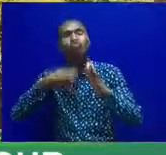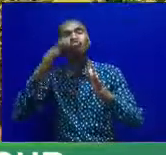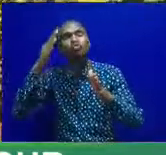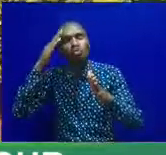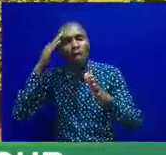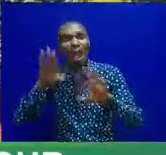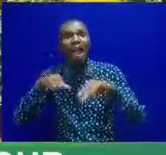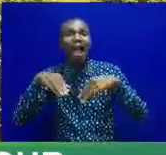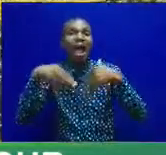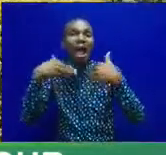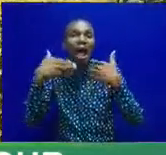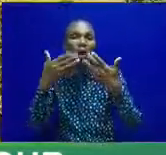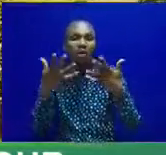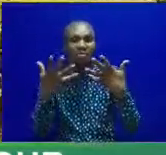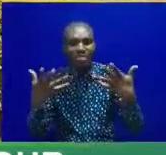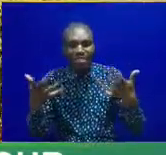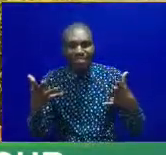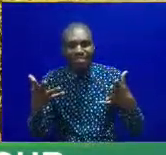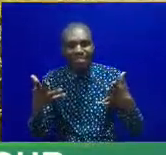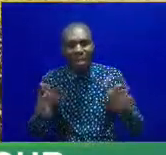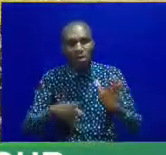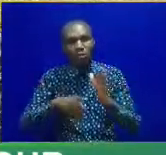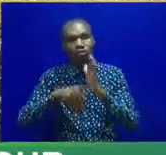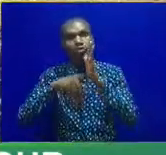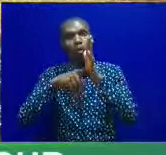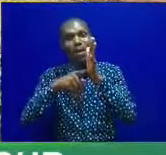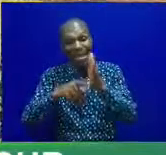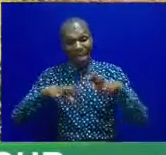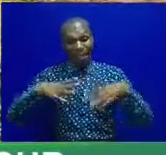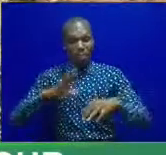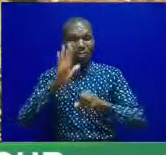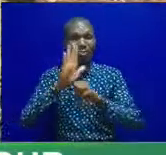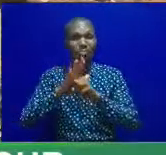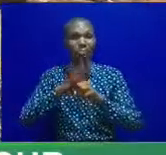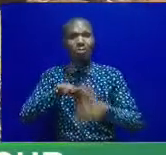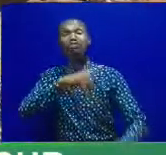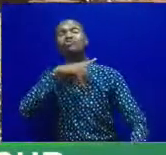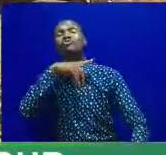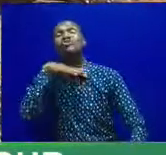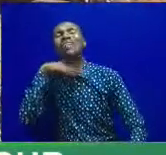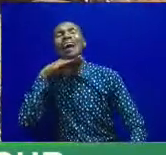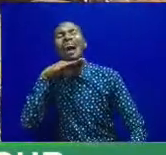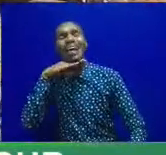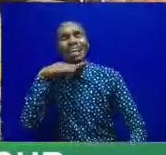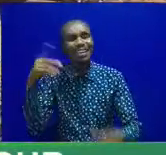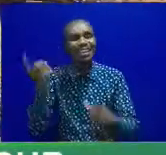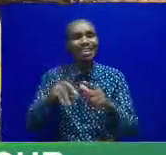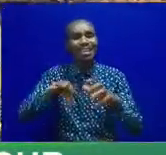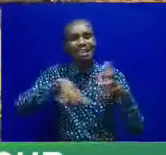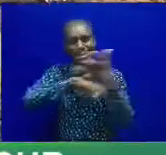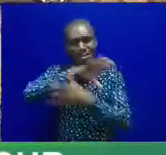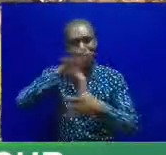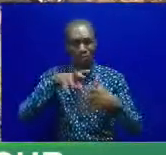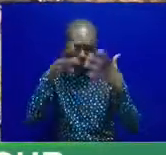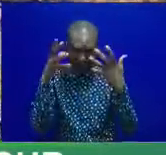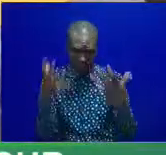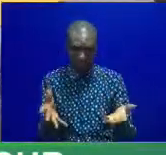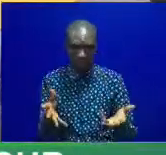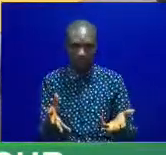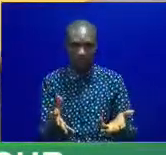anene mbinto kibenyara kobi kuirira abantu abange gusiria obugima bwabo ase chinchira chiria chobo